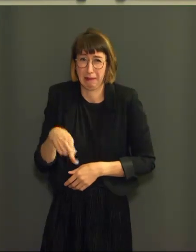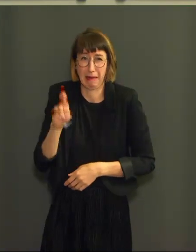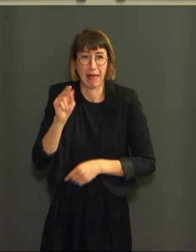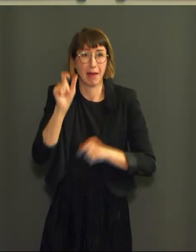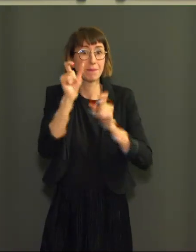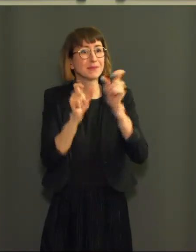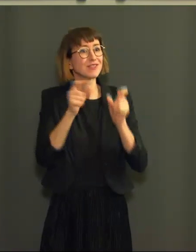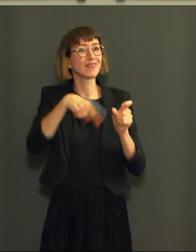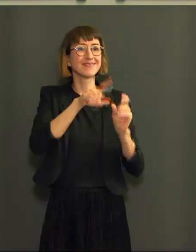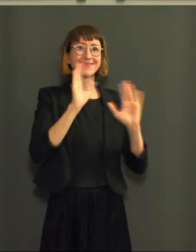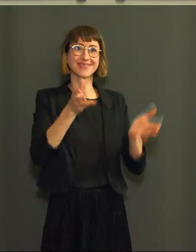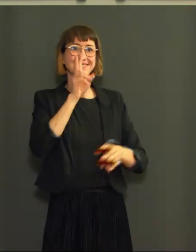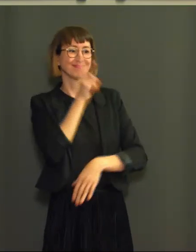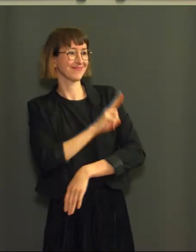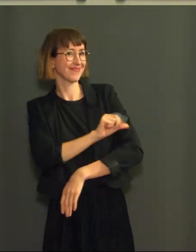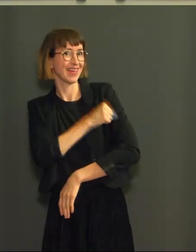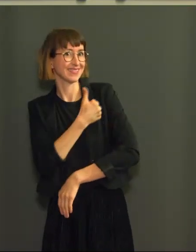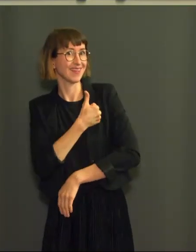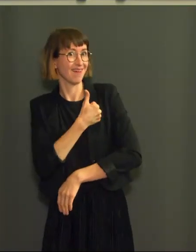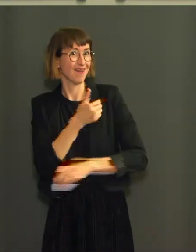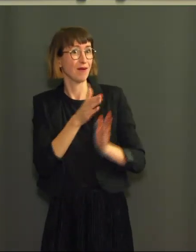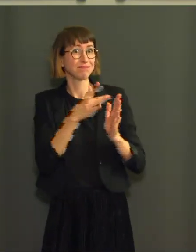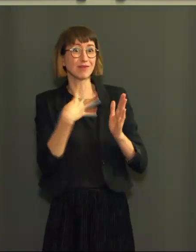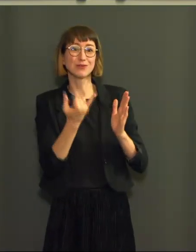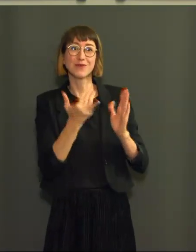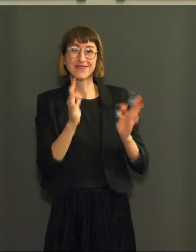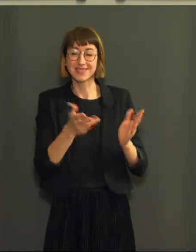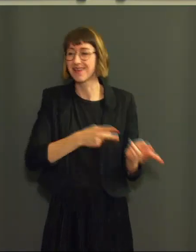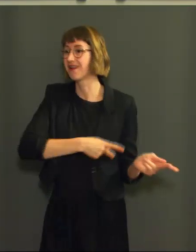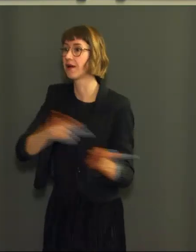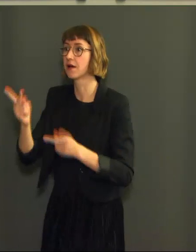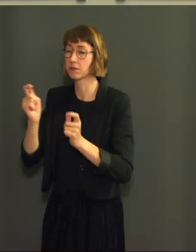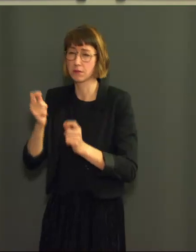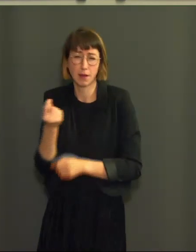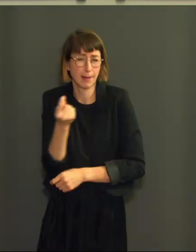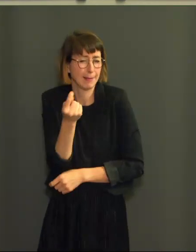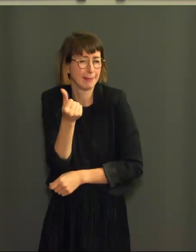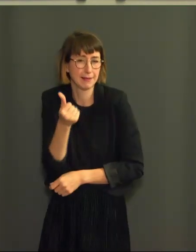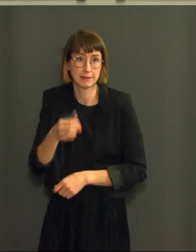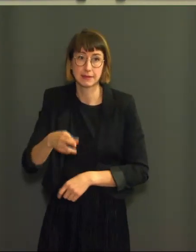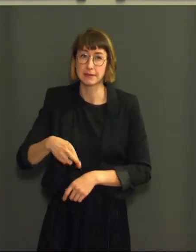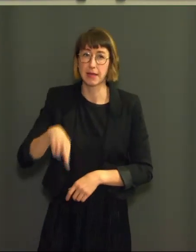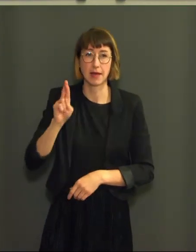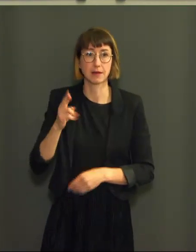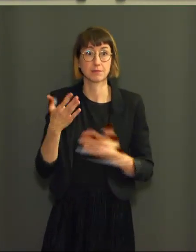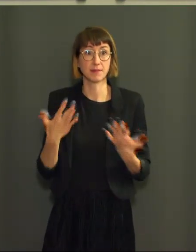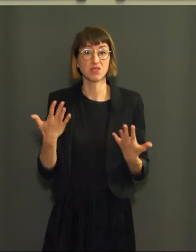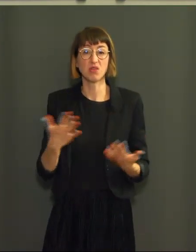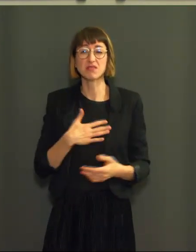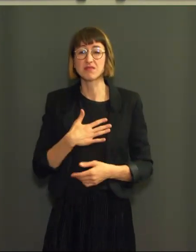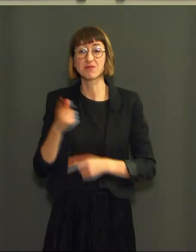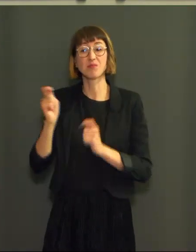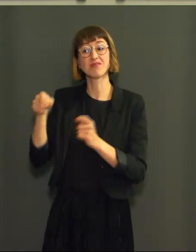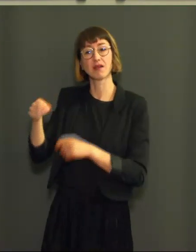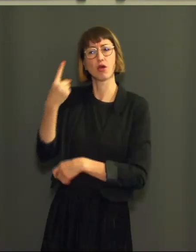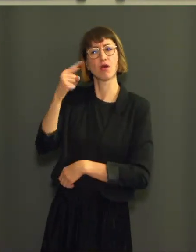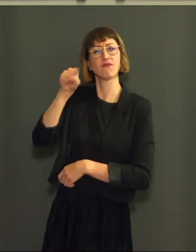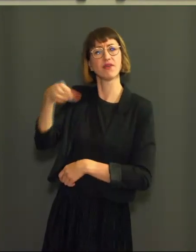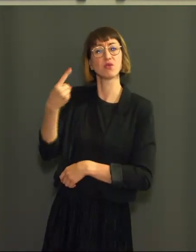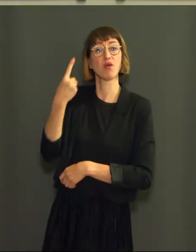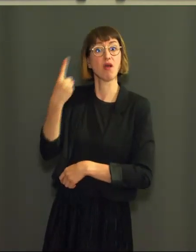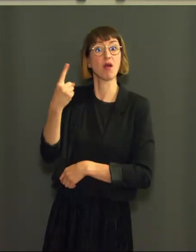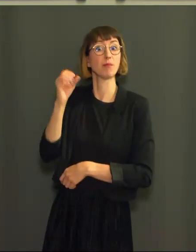vaccinée. Actuellement, l'admission pour Covid d'une personne entièrement vaccinée représente 1,1% de l'entièreté